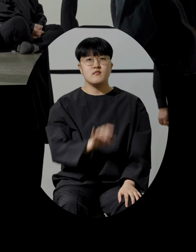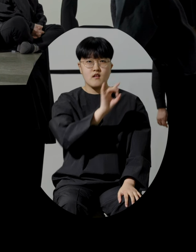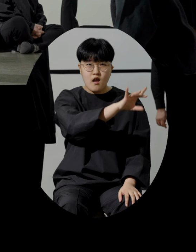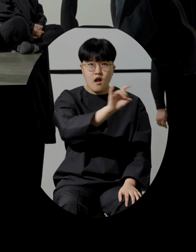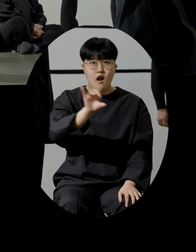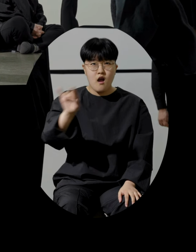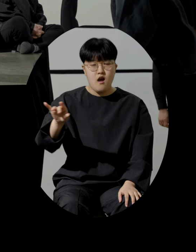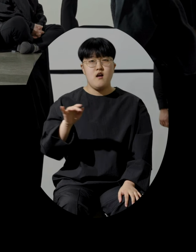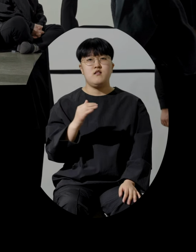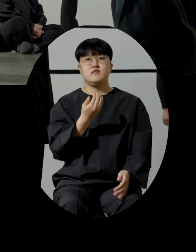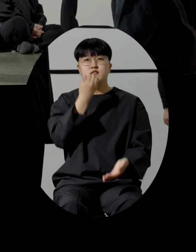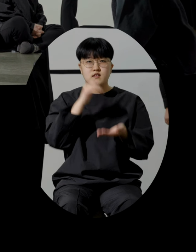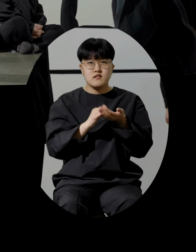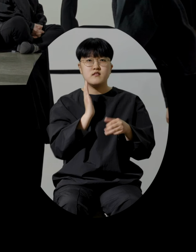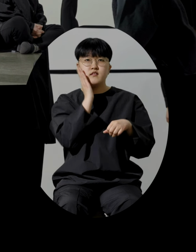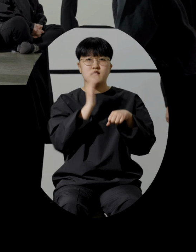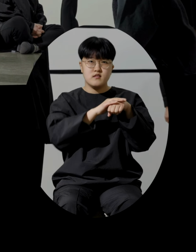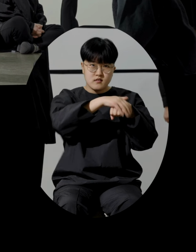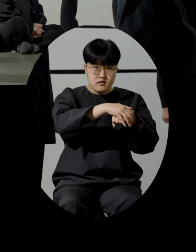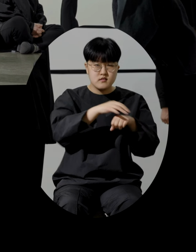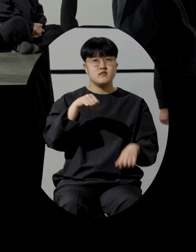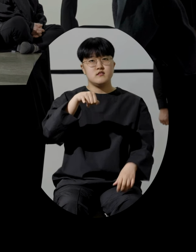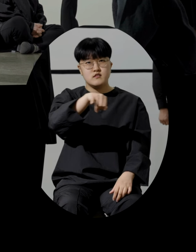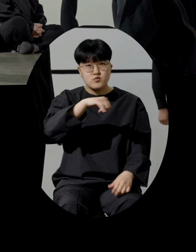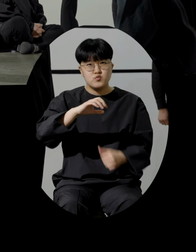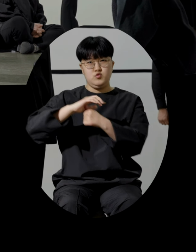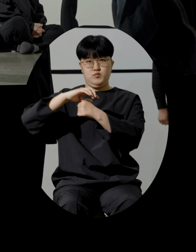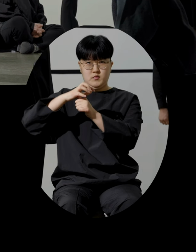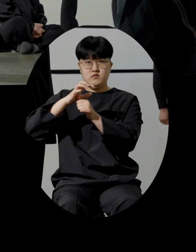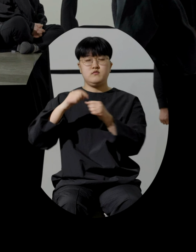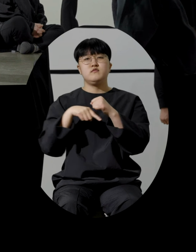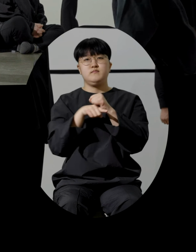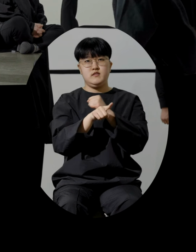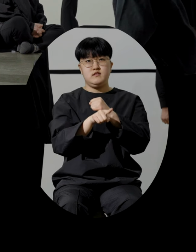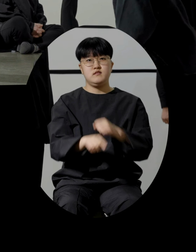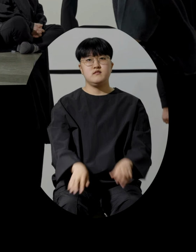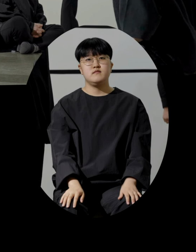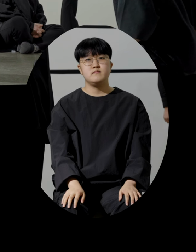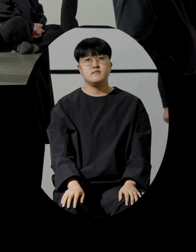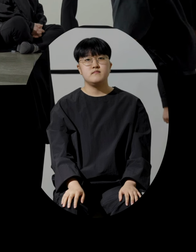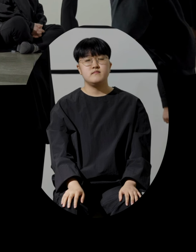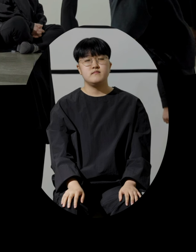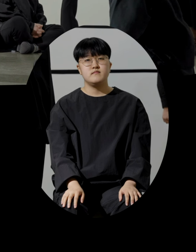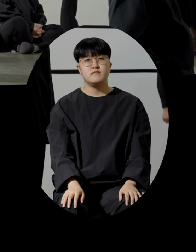각각 이끼, 지으류, 버섯을 나타냅니다.